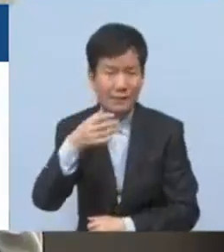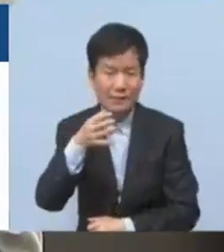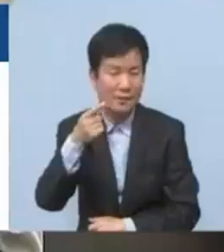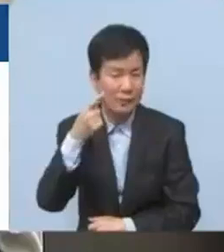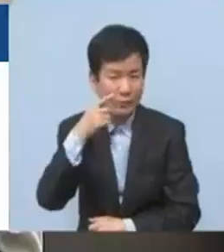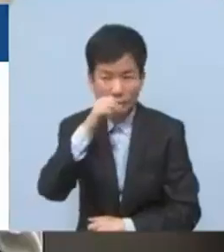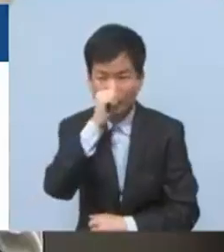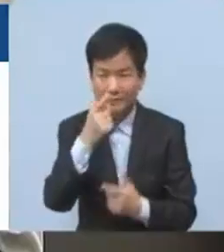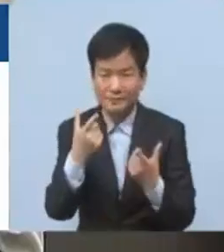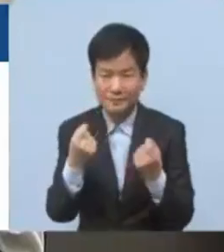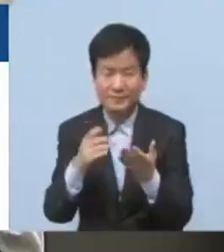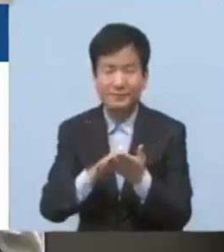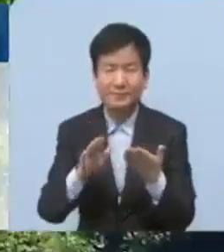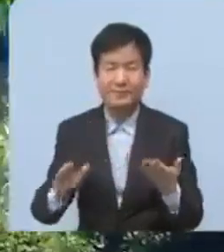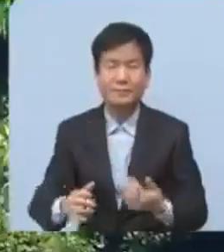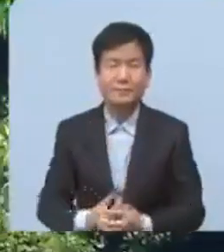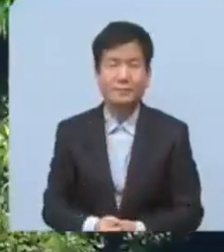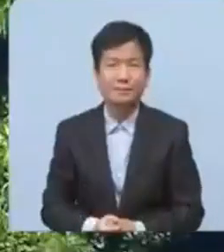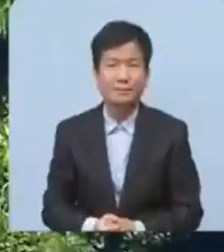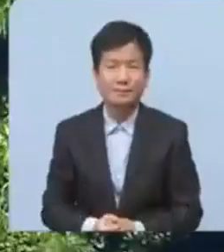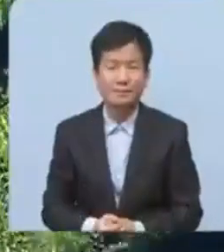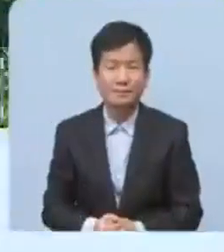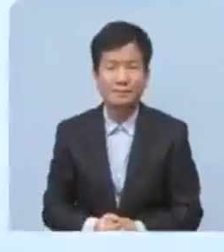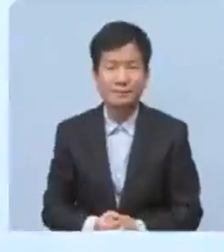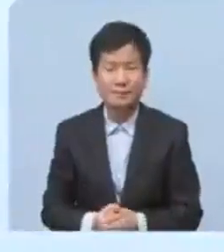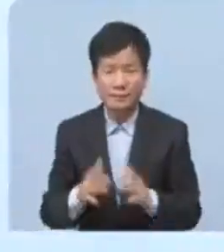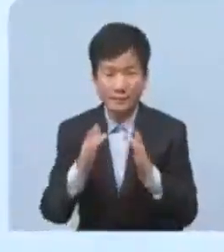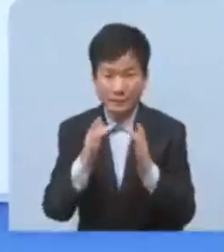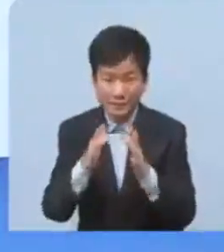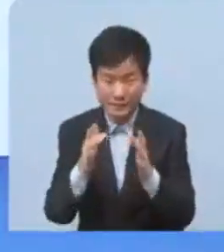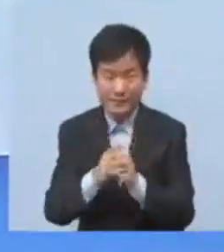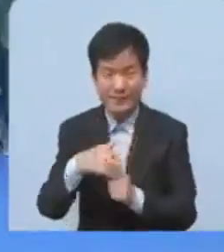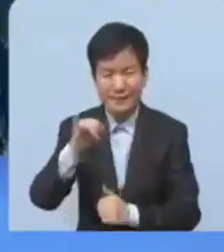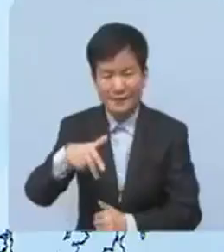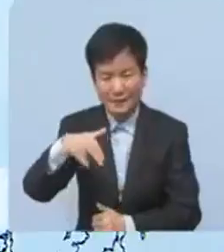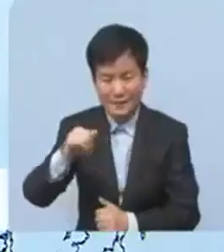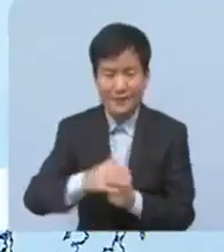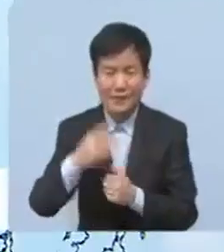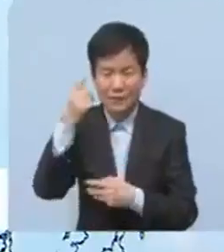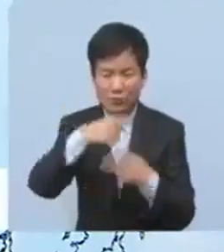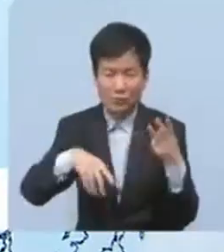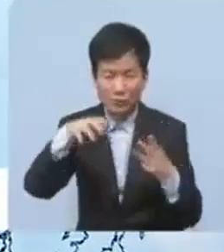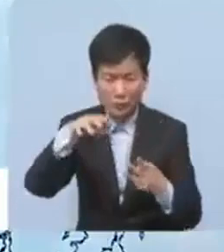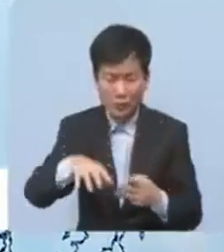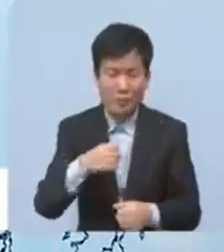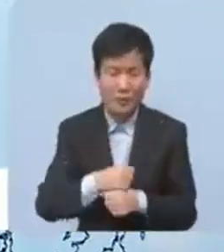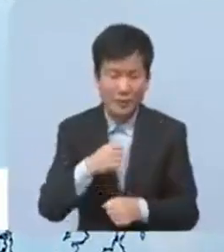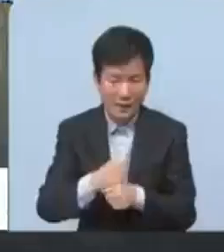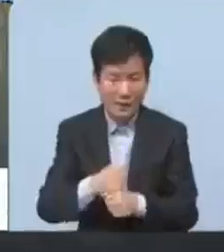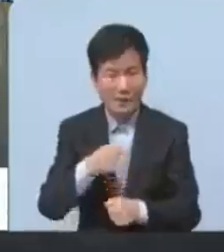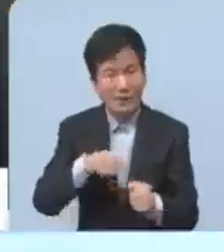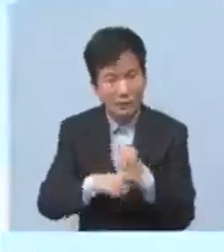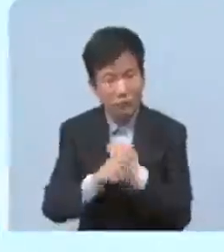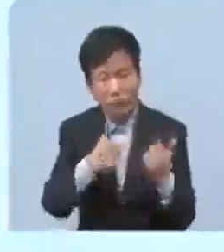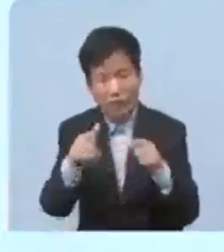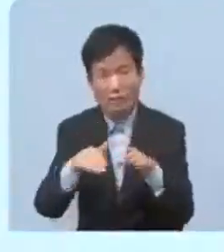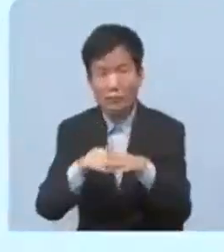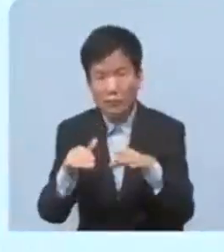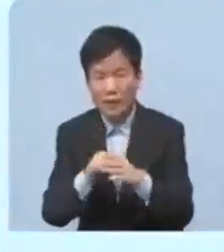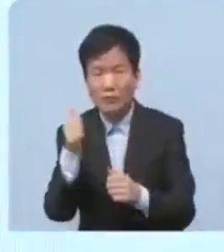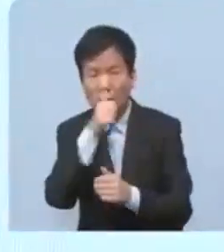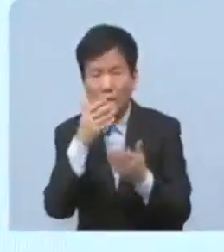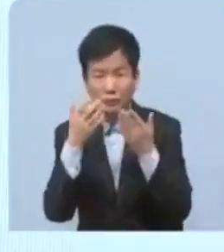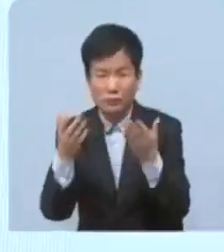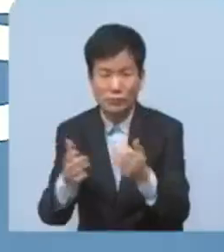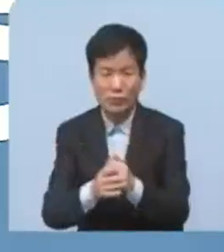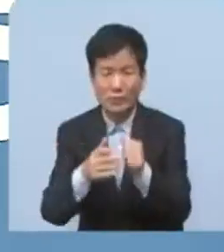시간 보내실 수 있을 거 같습니다 이밖에 온라인에서는 직찍 아청 조에서 간행된 배경과 다양한 문화유산을 소개하는